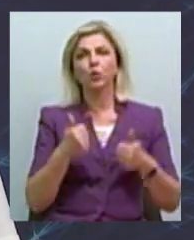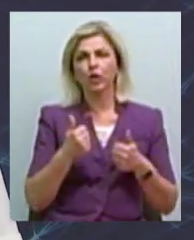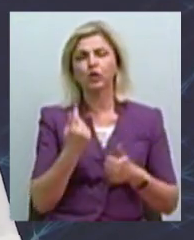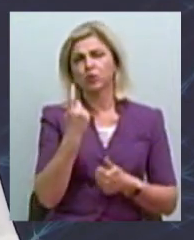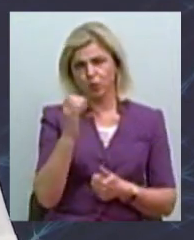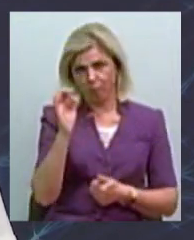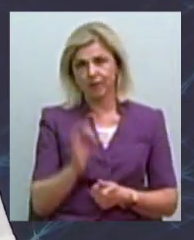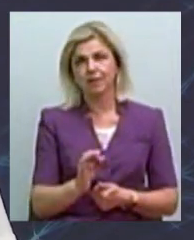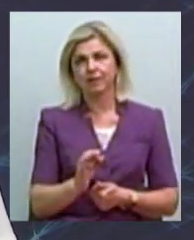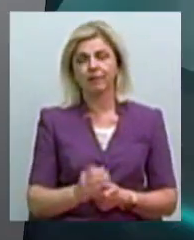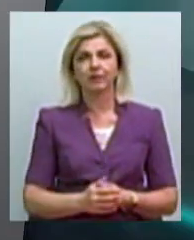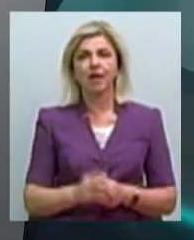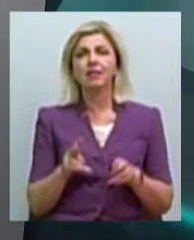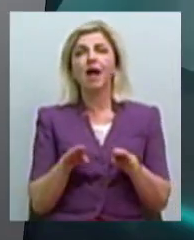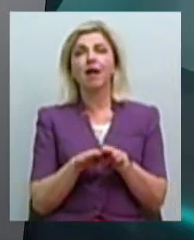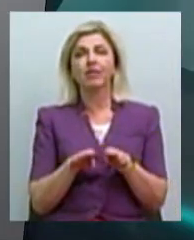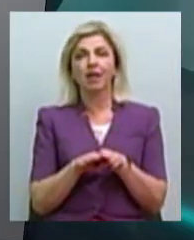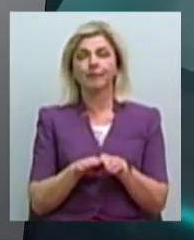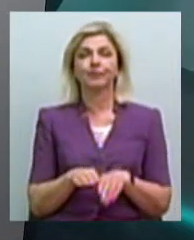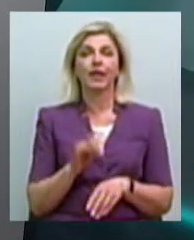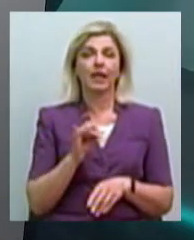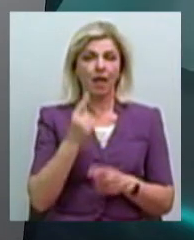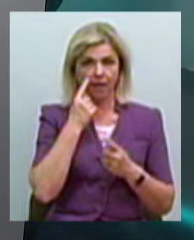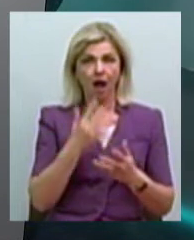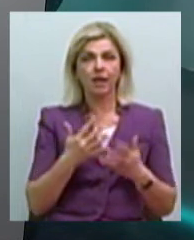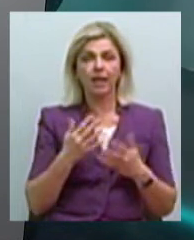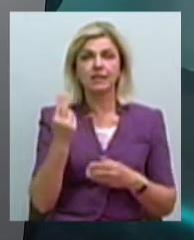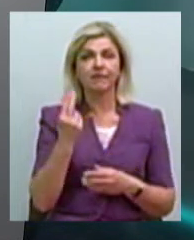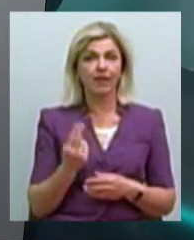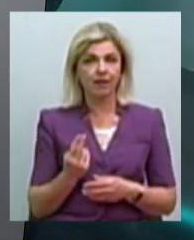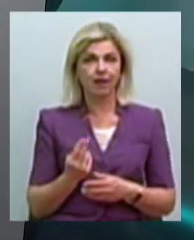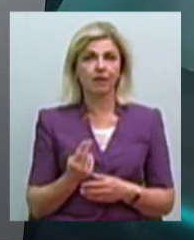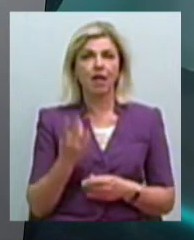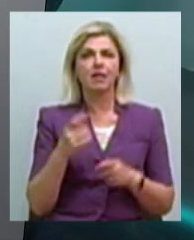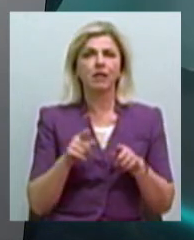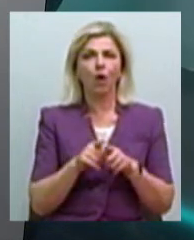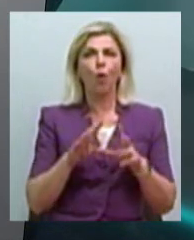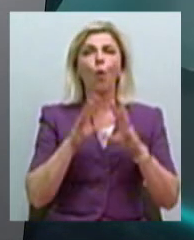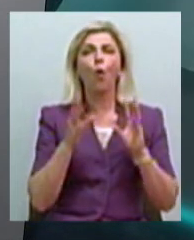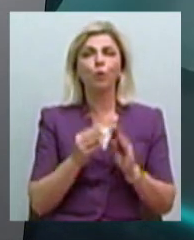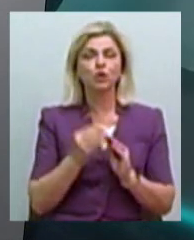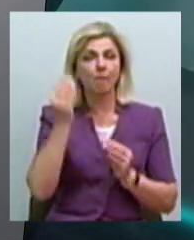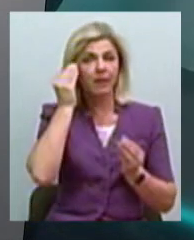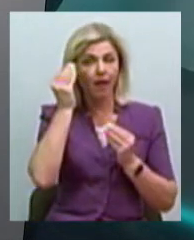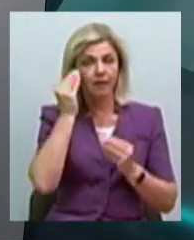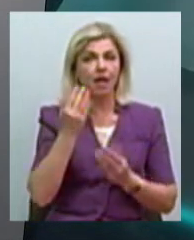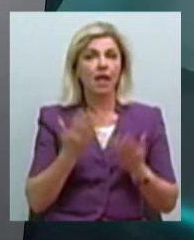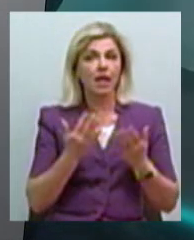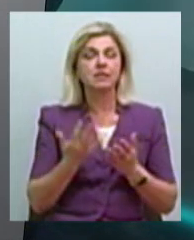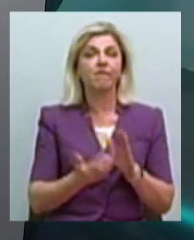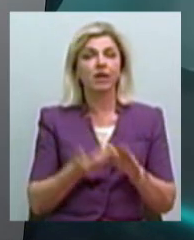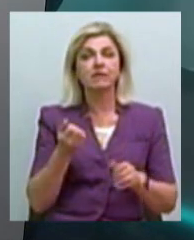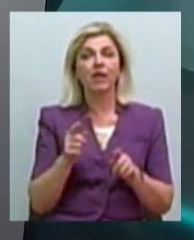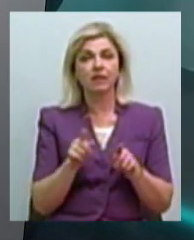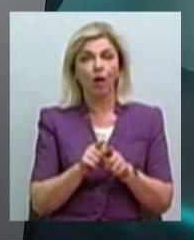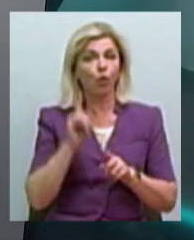Как минимум он... наравне. Но, тем не менее, эти яркие цвета, вот, ну, на такое общее есть мнение, что раз это вызвало такой резонанс, значит, мы